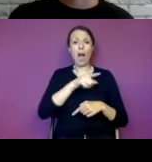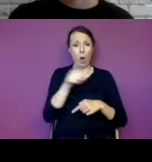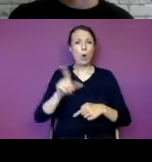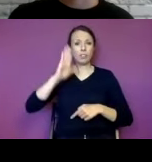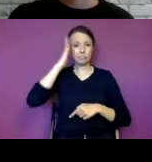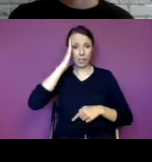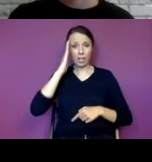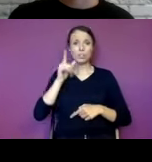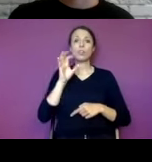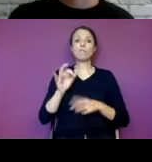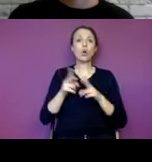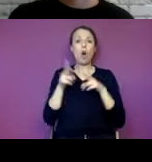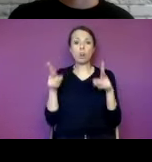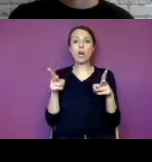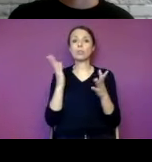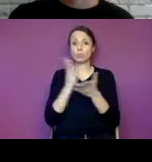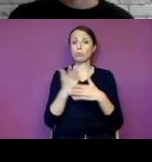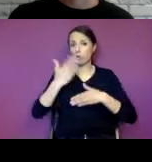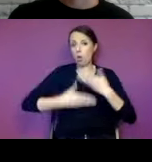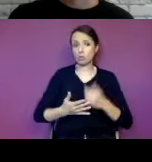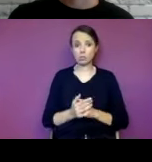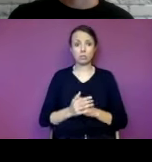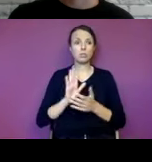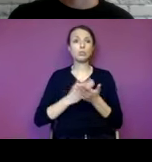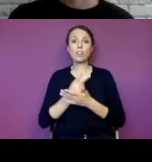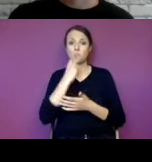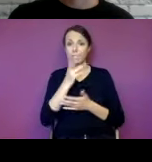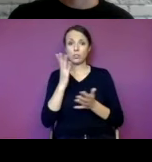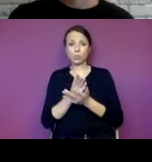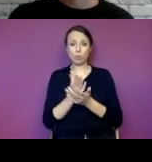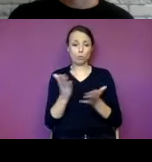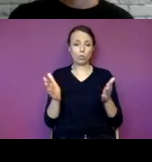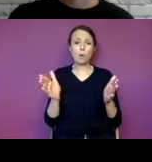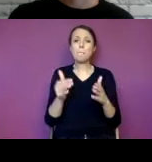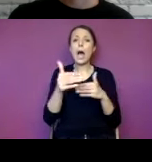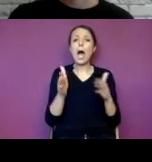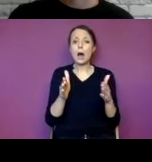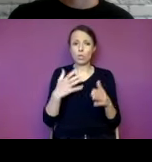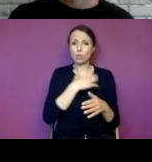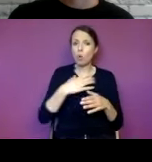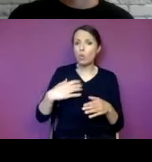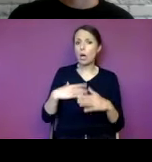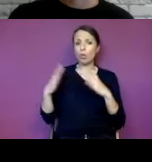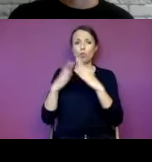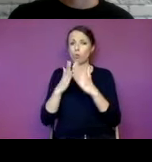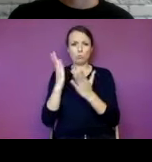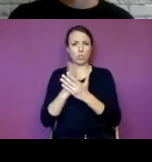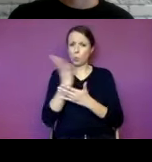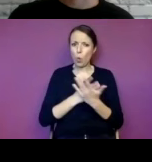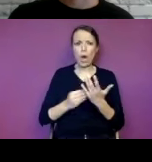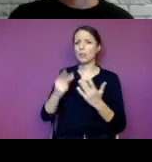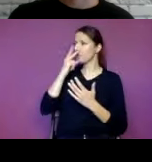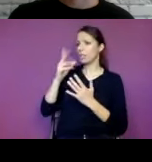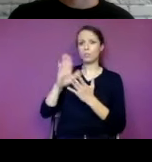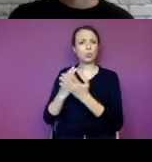Bo sami też obserwują, że małe przydomowe gospodarstwa są nieopłacalne, że powstają duże przedsiębiorstwa